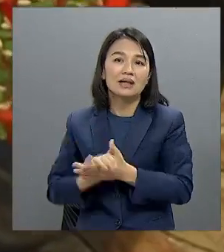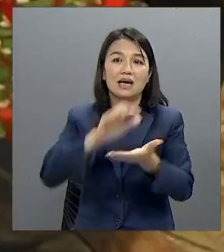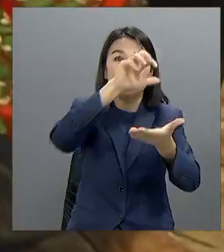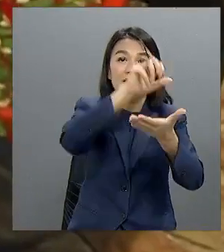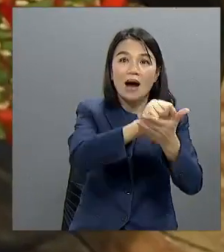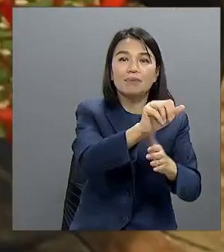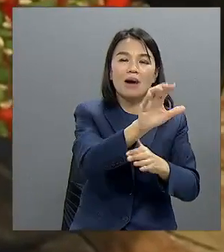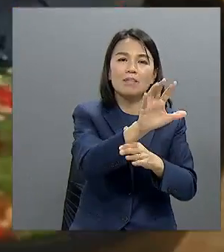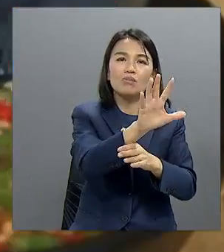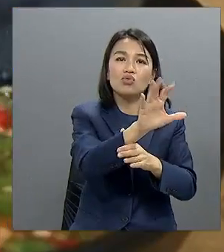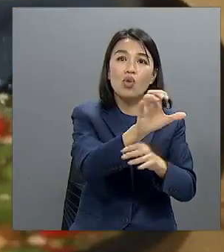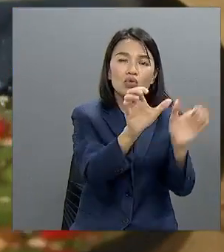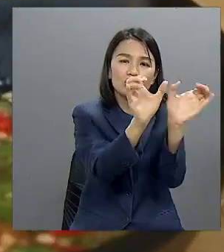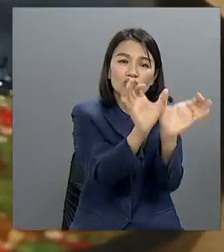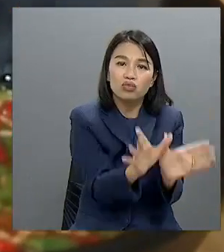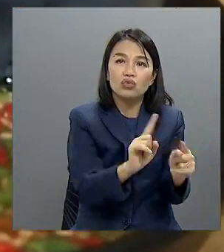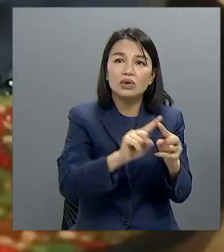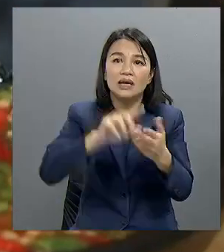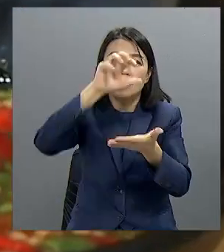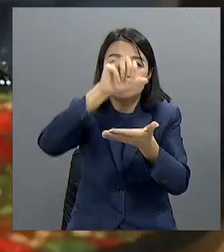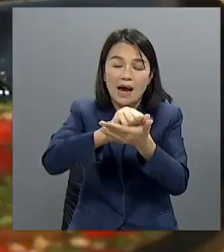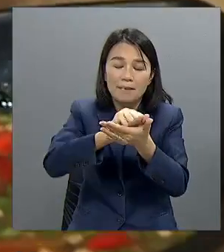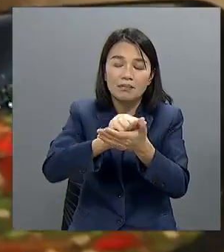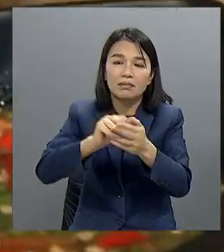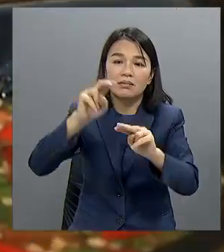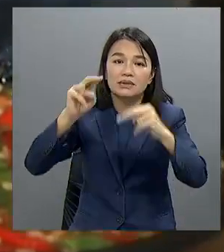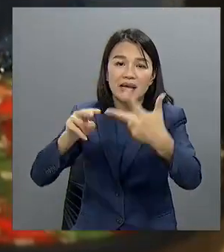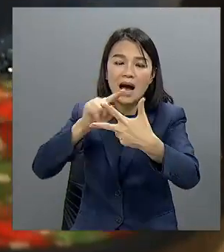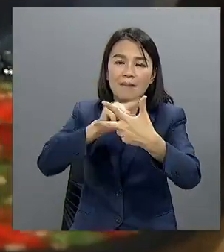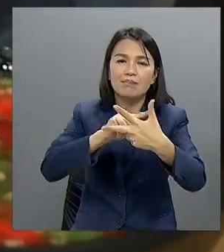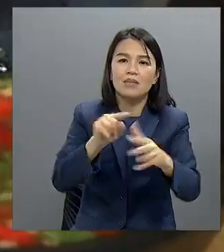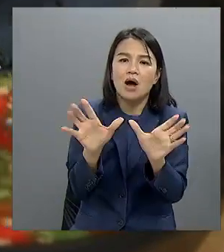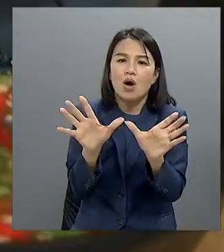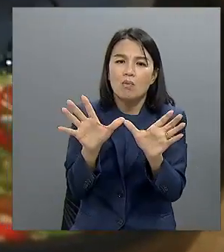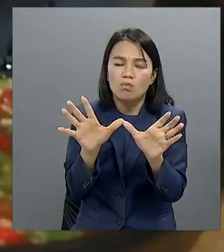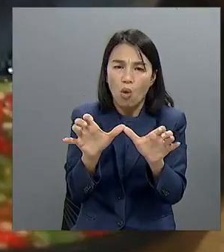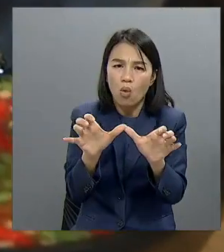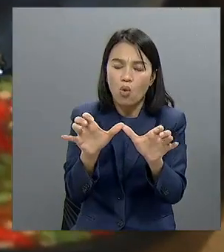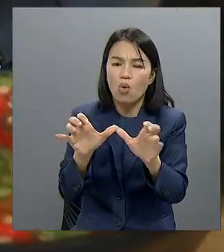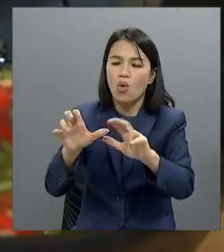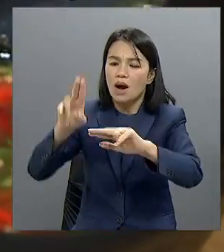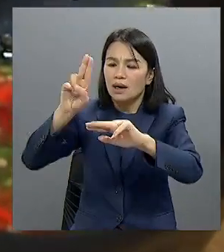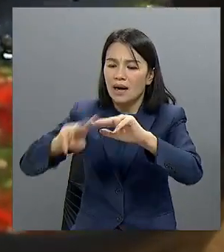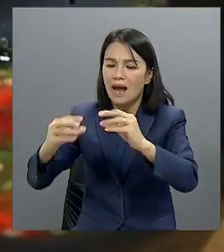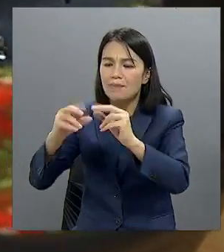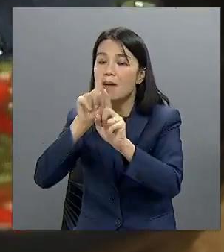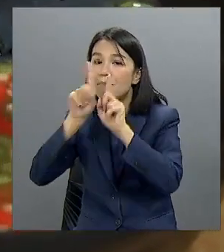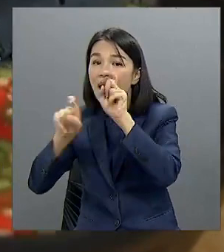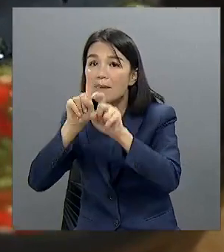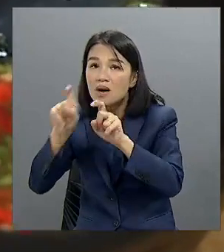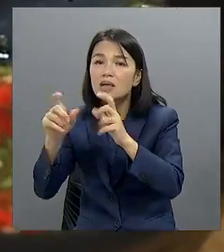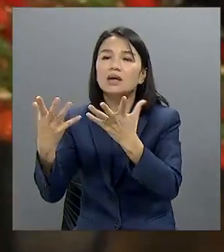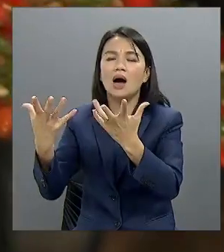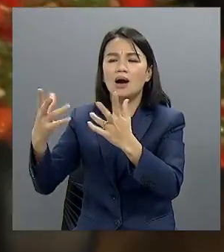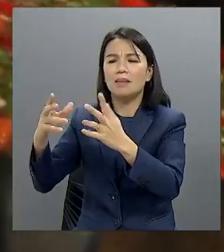ยำสามไข่นี่ประกอบไปด้วยไข่ปูไข่หมึกแล้วก็ไข่แมงดานะคะนอกจากนี้ยังมียำกันเชียงปูไข่ปูยำหอยน